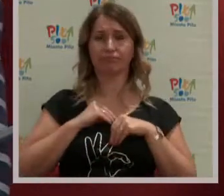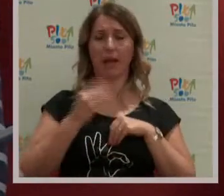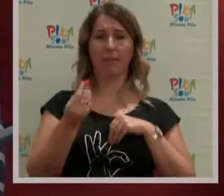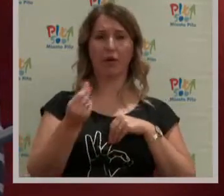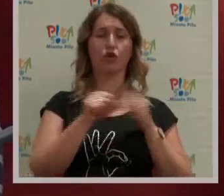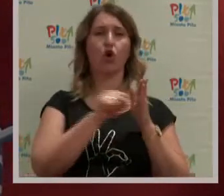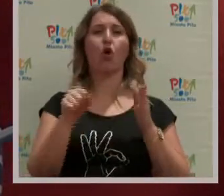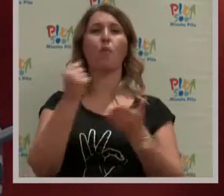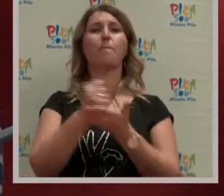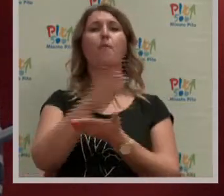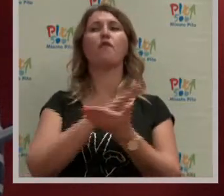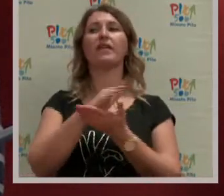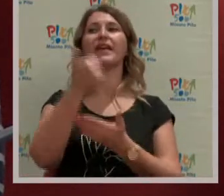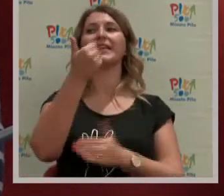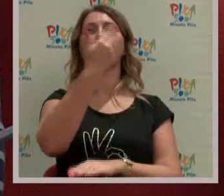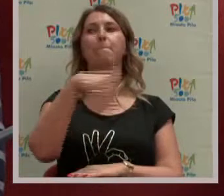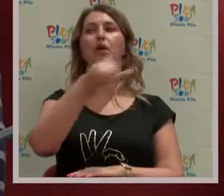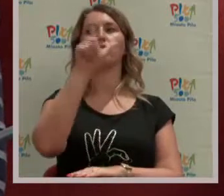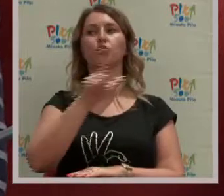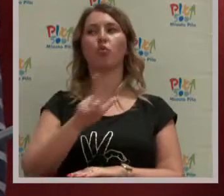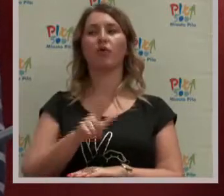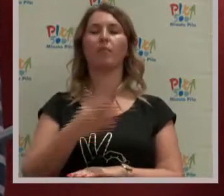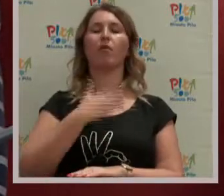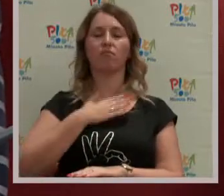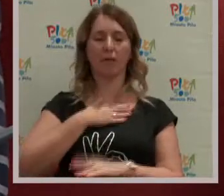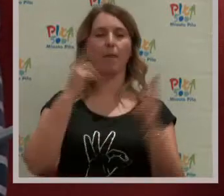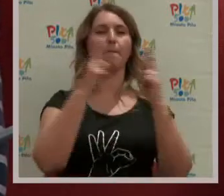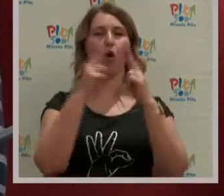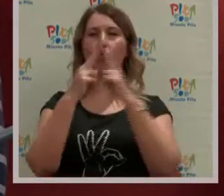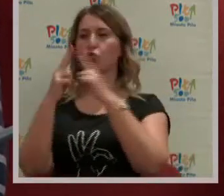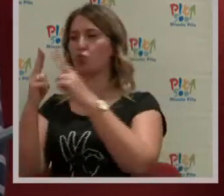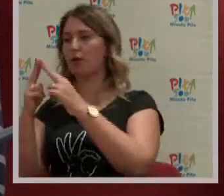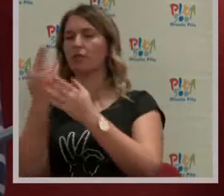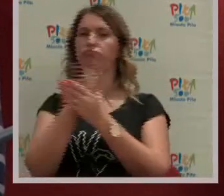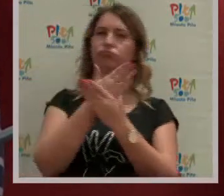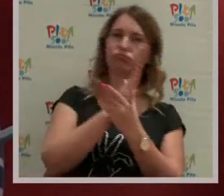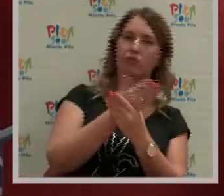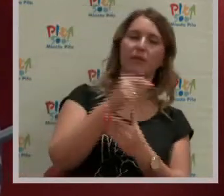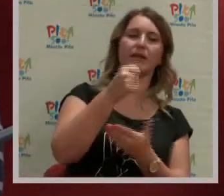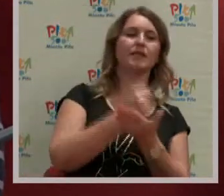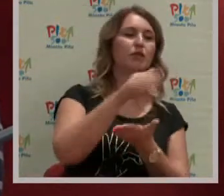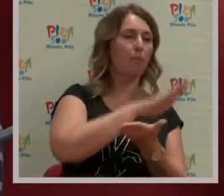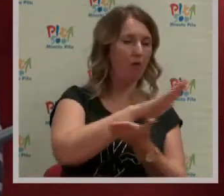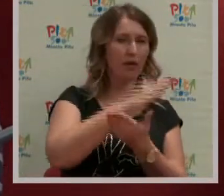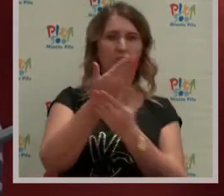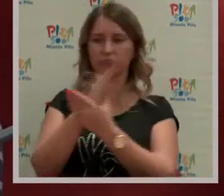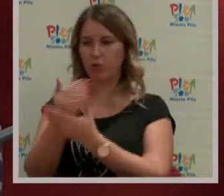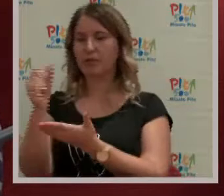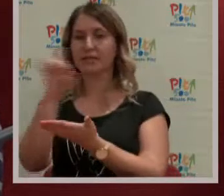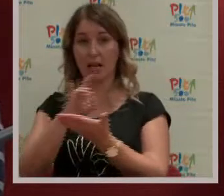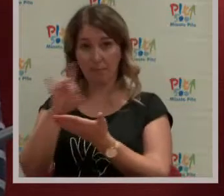pilskiego w łącznej wartości miliona złotych na podstawie porozumienia które funkcjonuje pomiędzy tymi dwoma samorządami od roku 2007